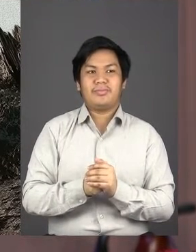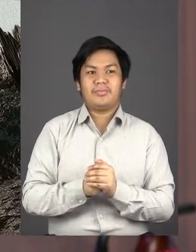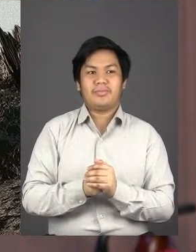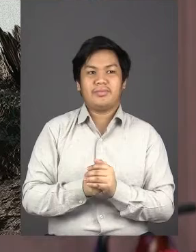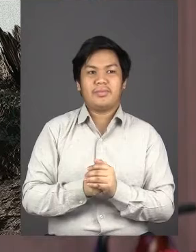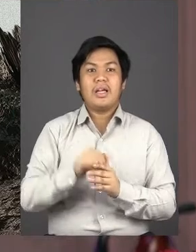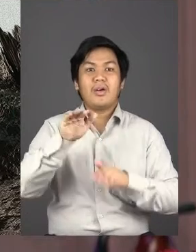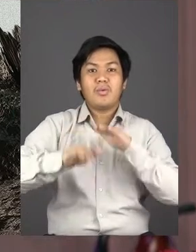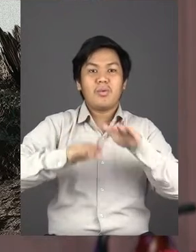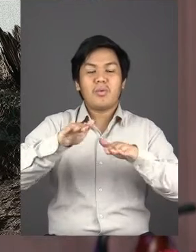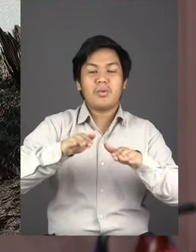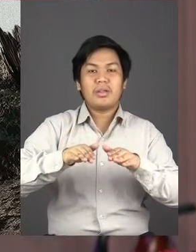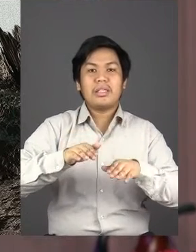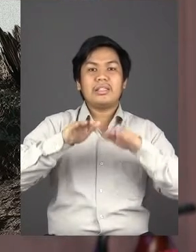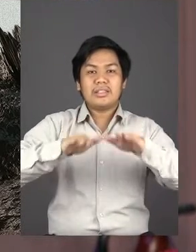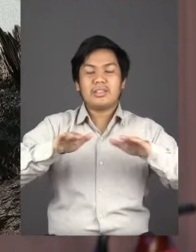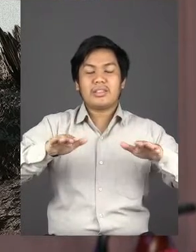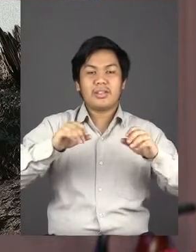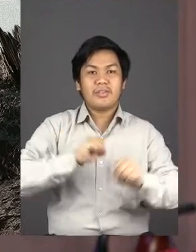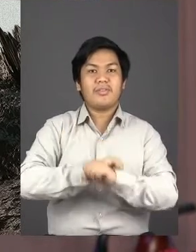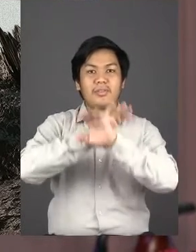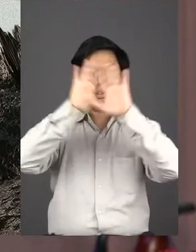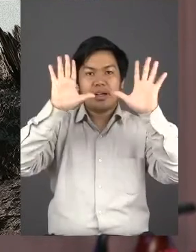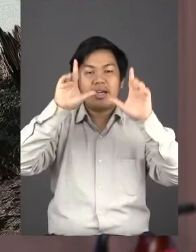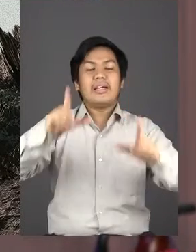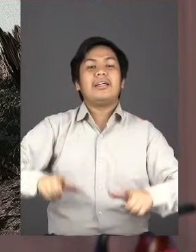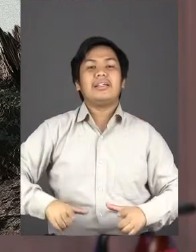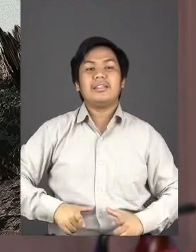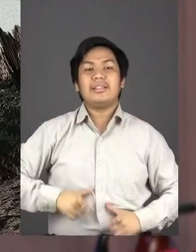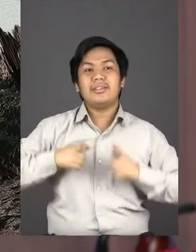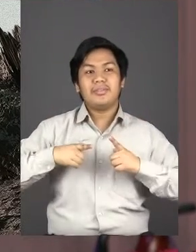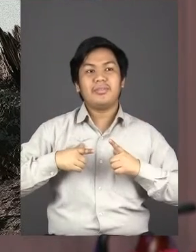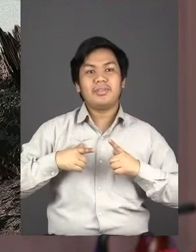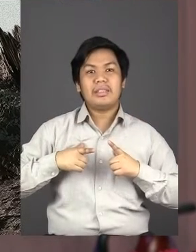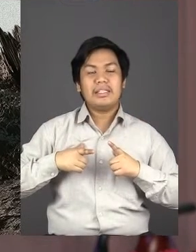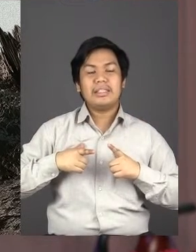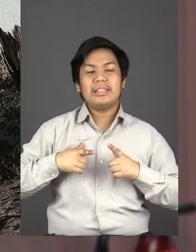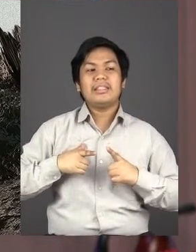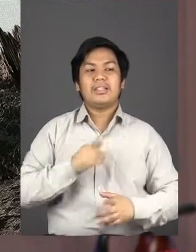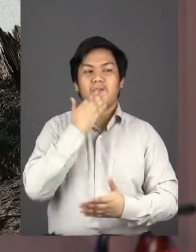Ang paglakad as children of light ay namumunga ng ganon.